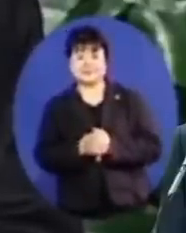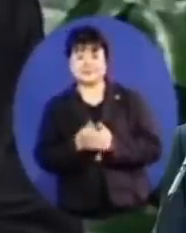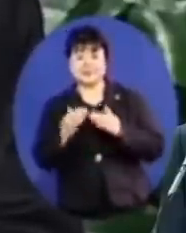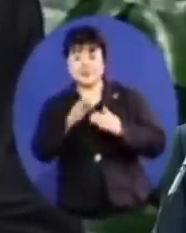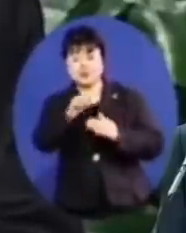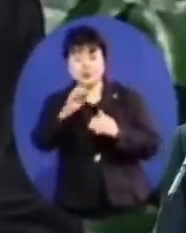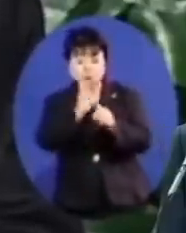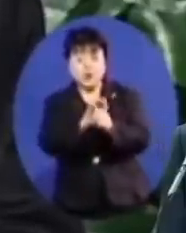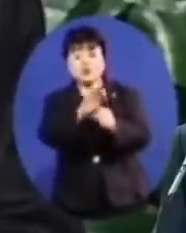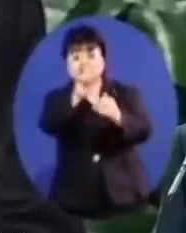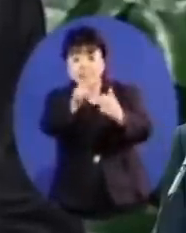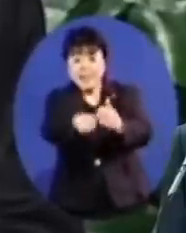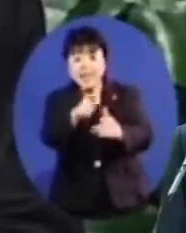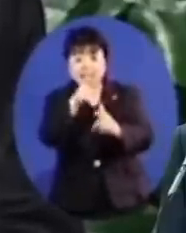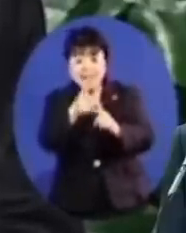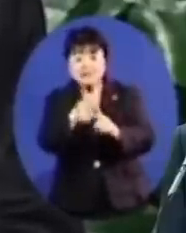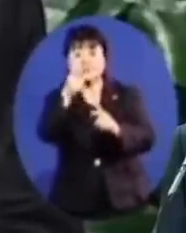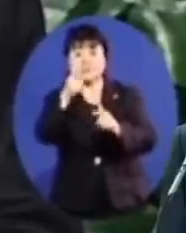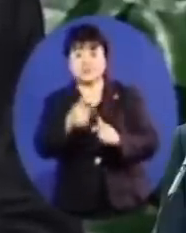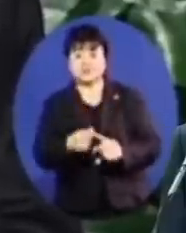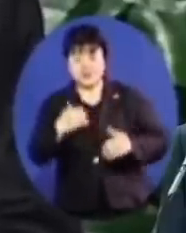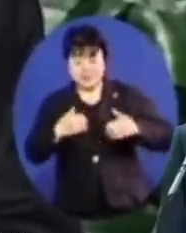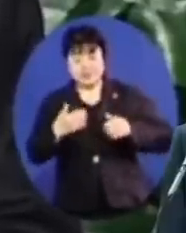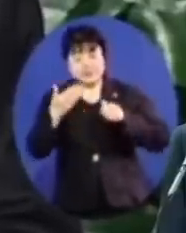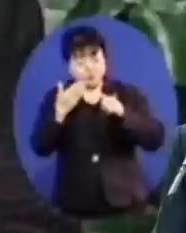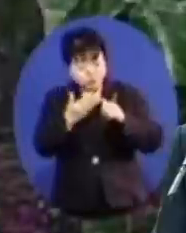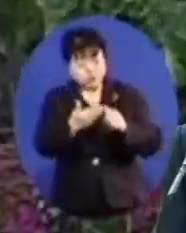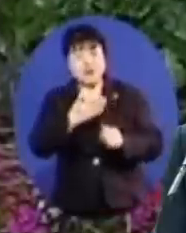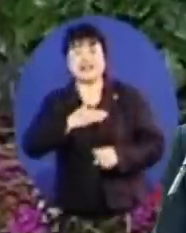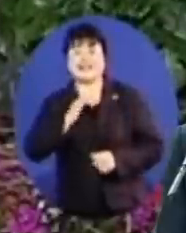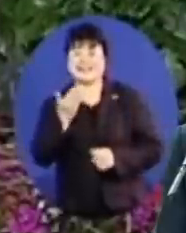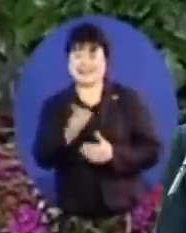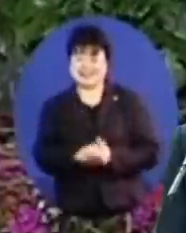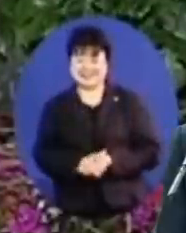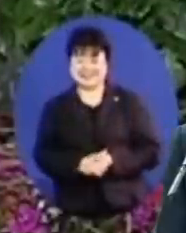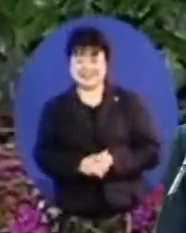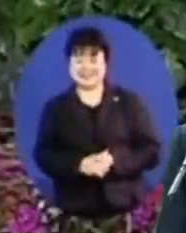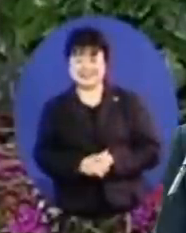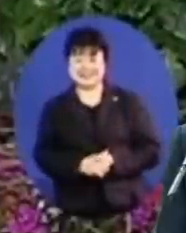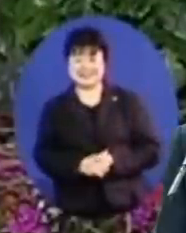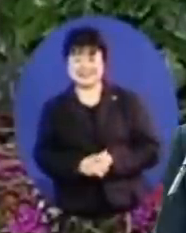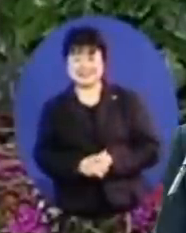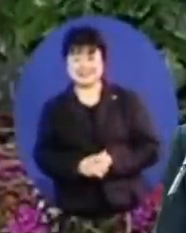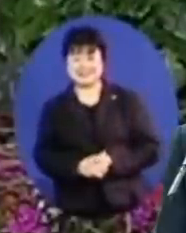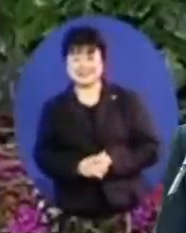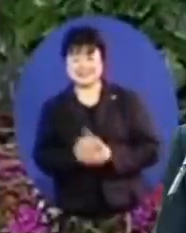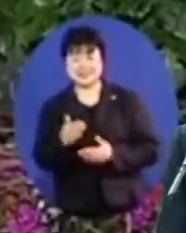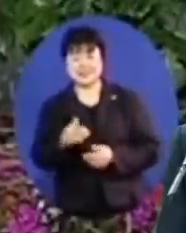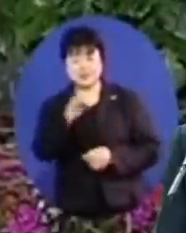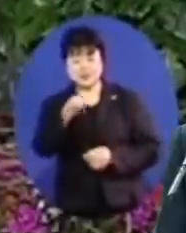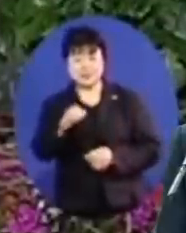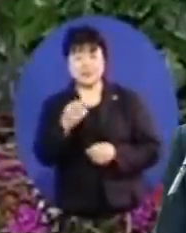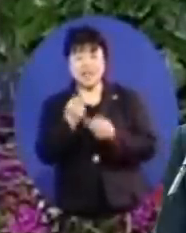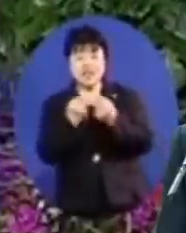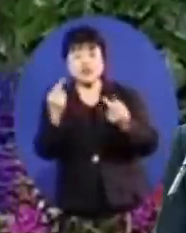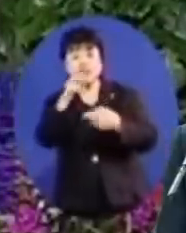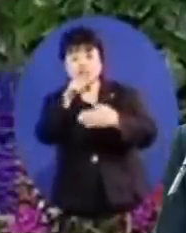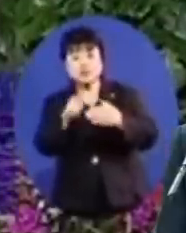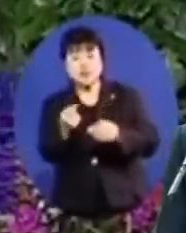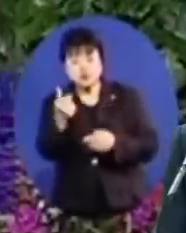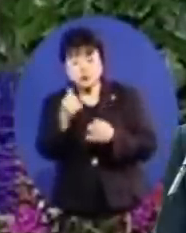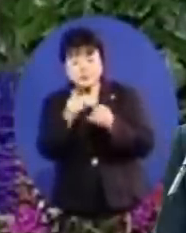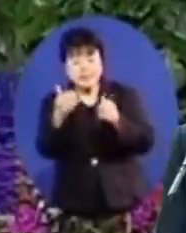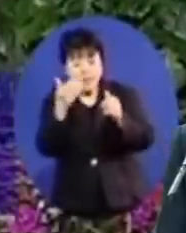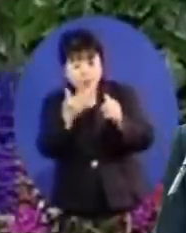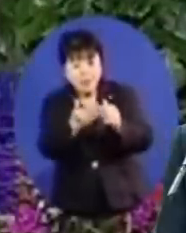이웃을 도와줄 때 예수님을 기쁘시게 한다는 것을 알아야 되는 것입니다. 너희가 여기 내 형제 중에 지극히